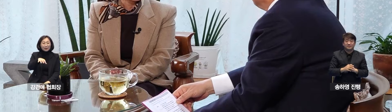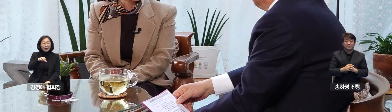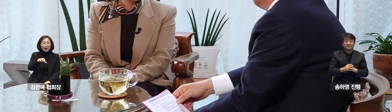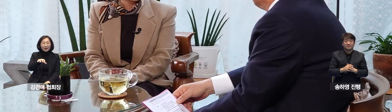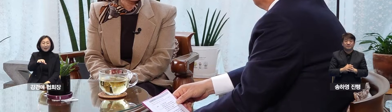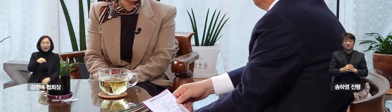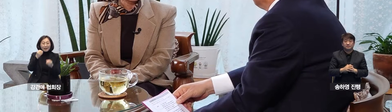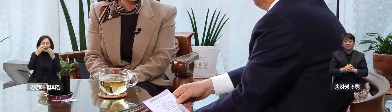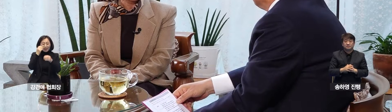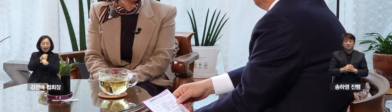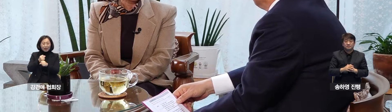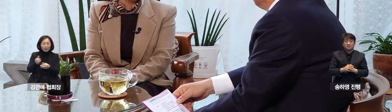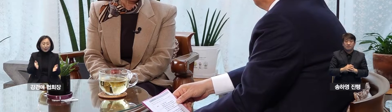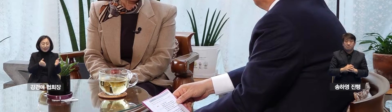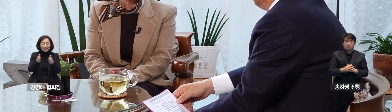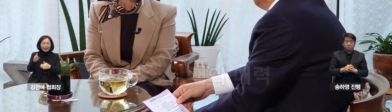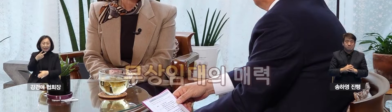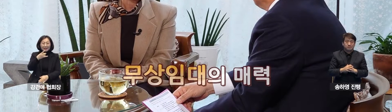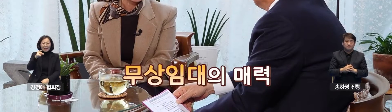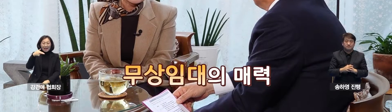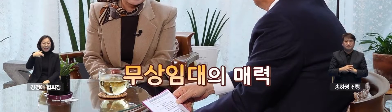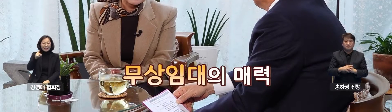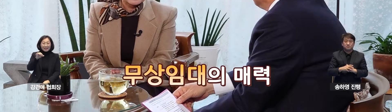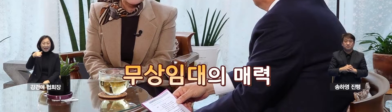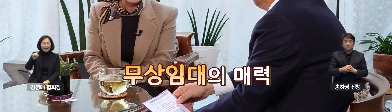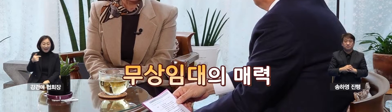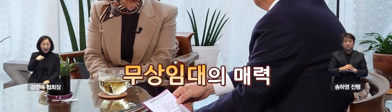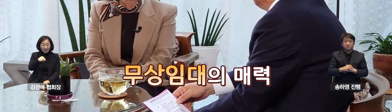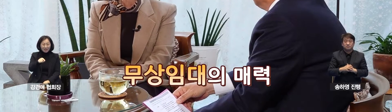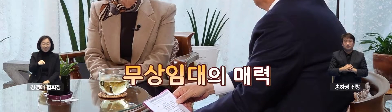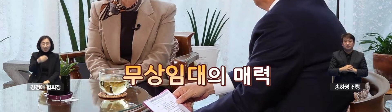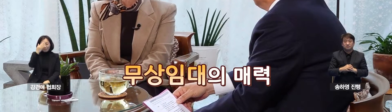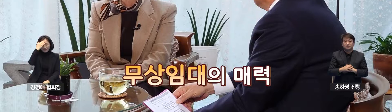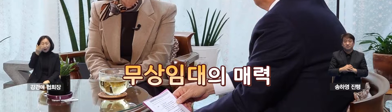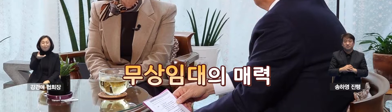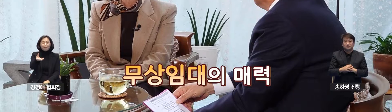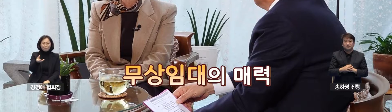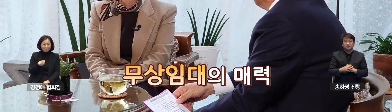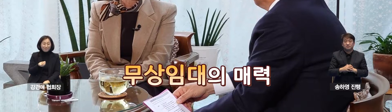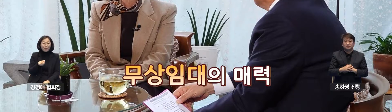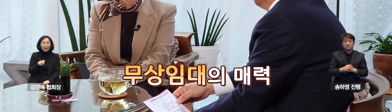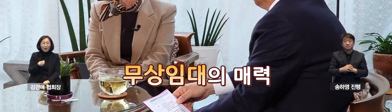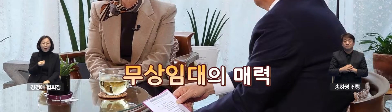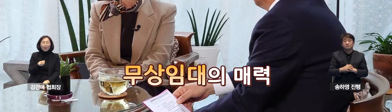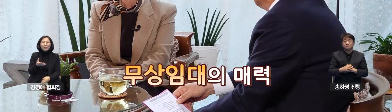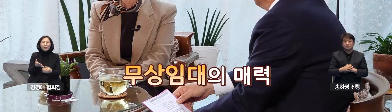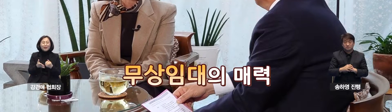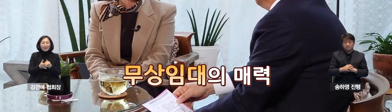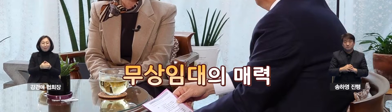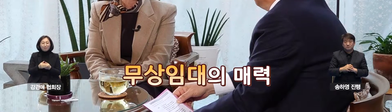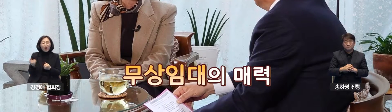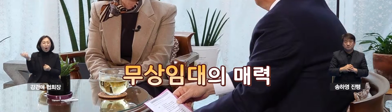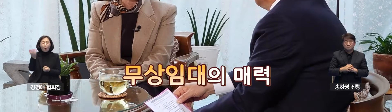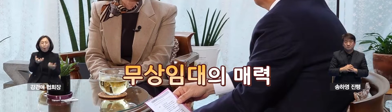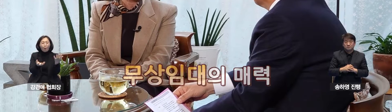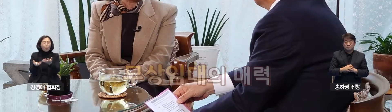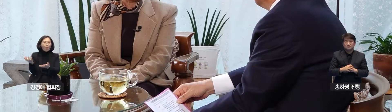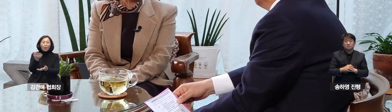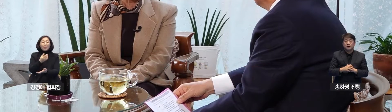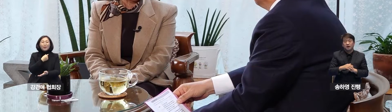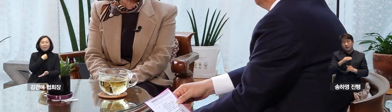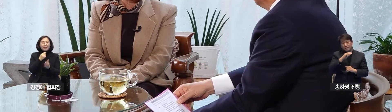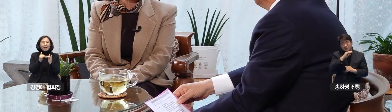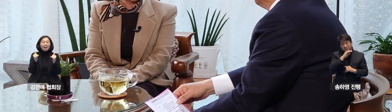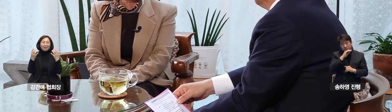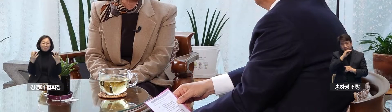창조길 대상관이라는 공간이 무상임대다 보니까 굉장히 많은 분들이 오시고 싶어하는 공간이에요. 그래서